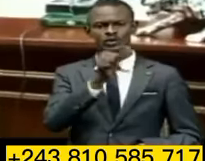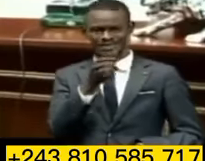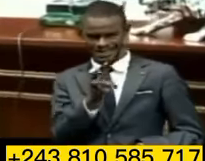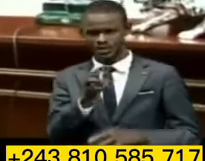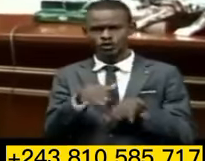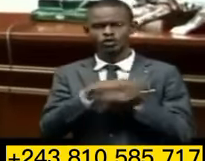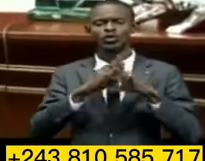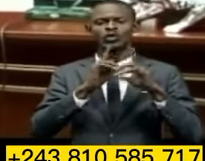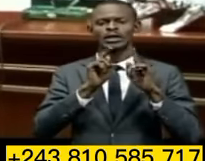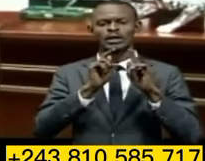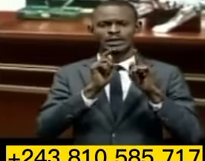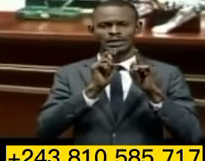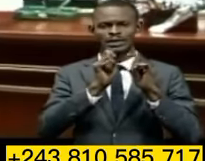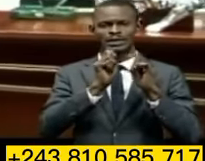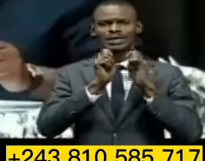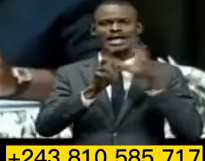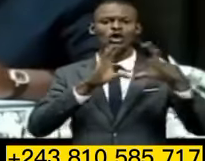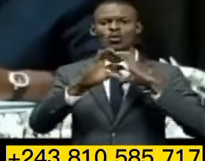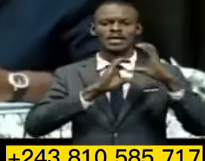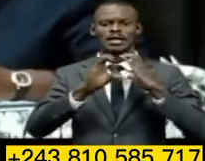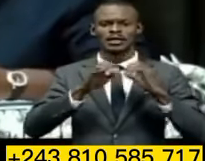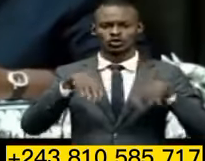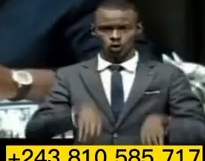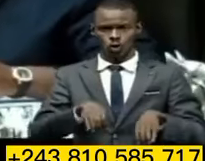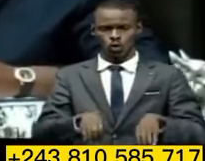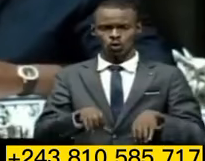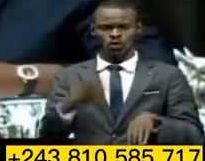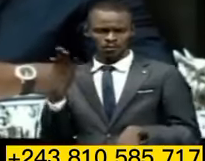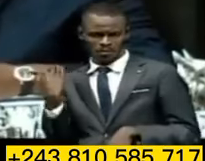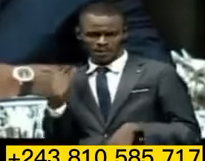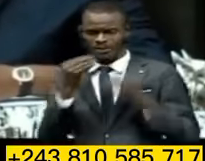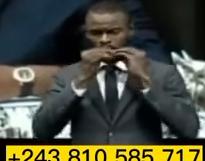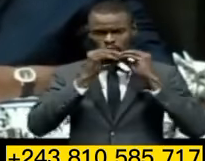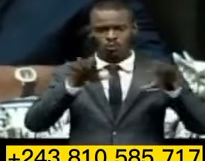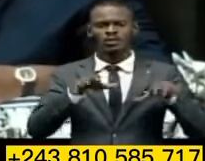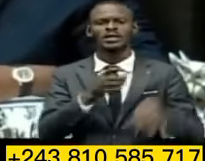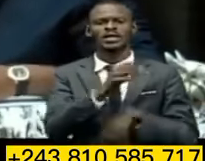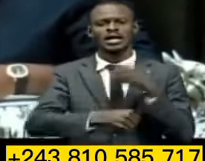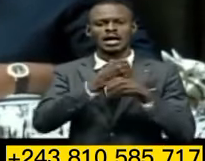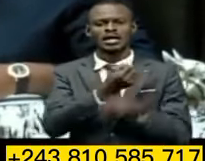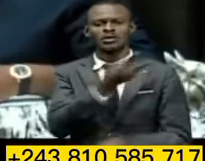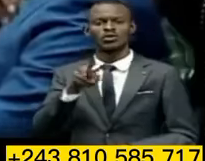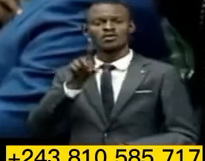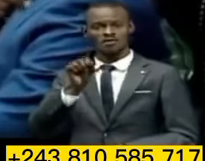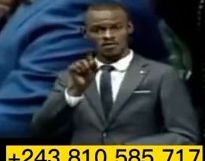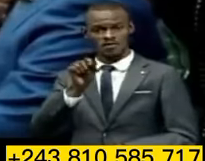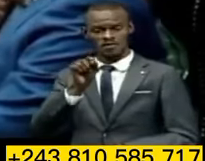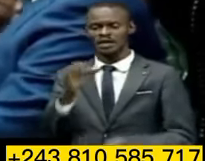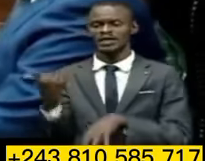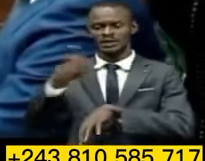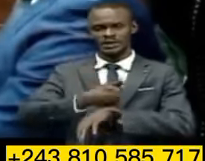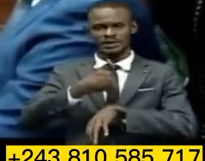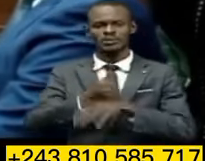en République démocratique du Congo, telle que modifiée et promulguée en 2020, institue le Fonds des services